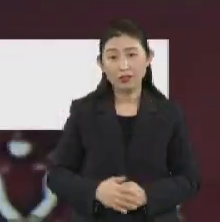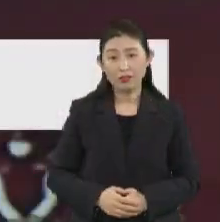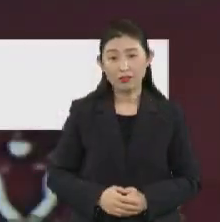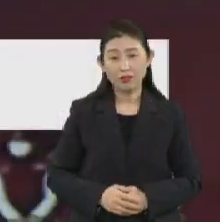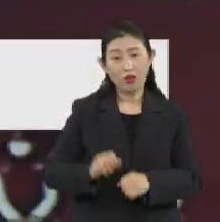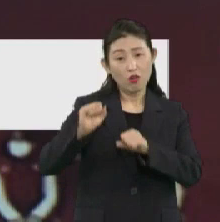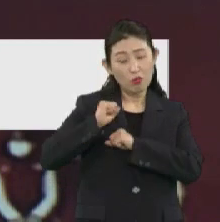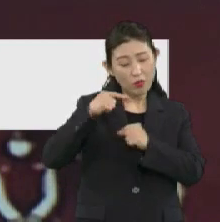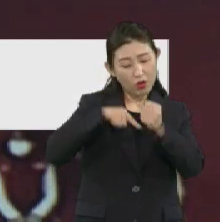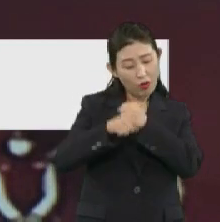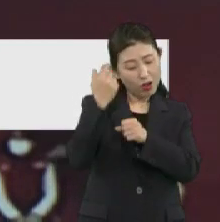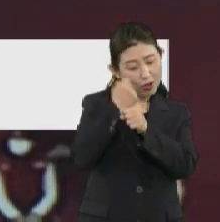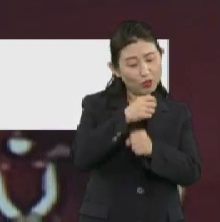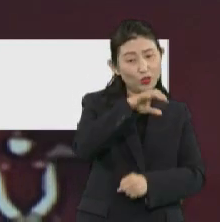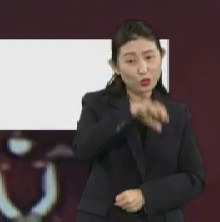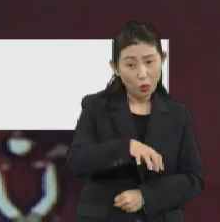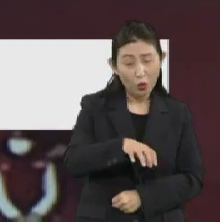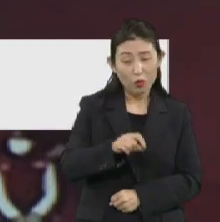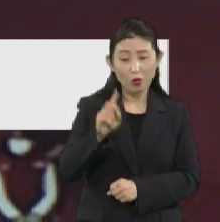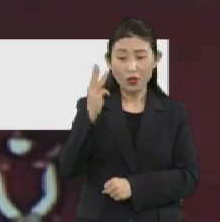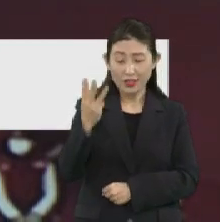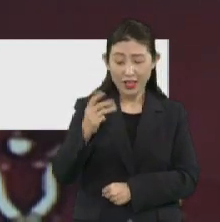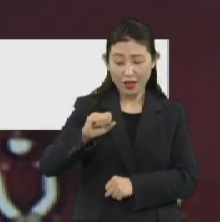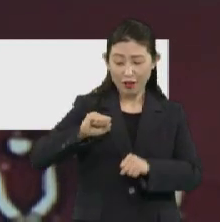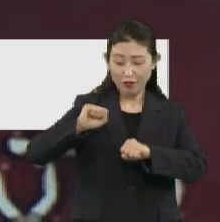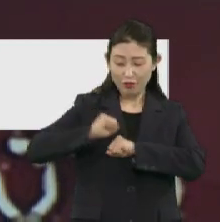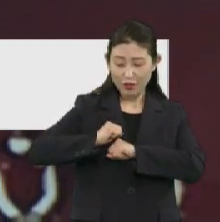국방과학연구소, 삼군사령부, 또